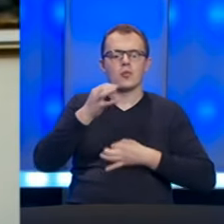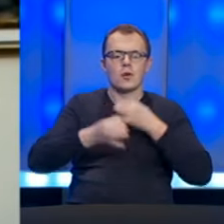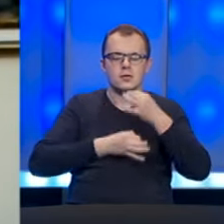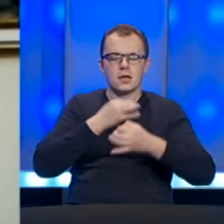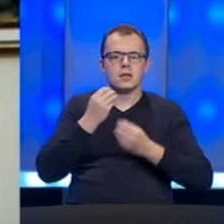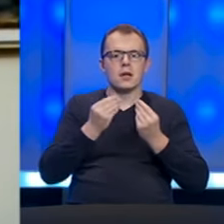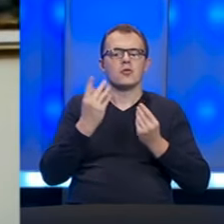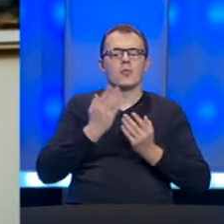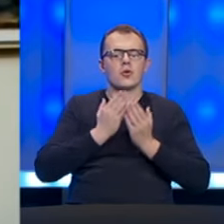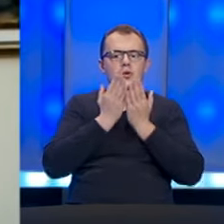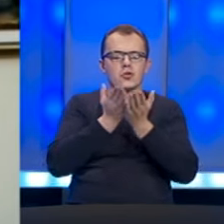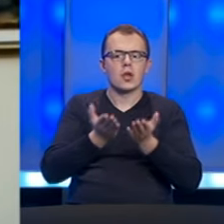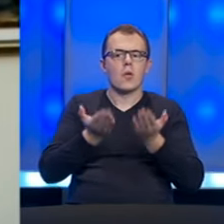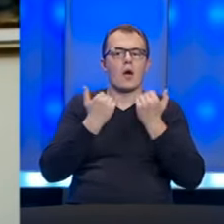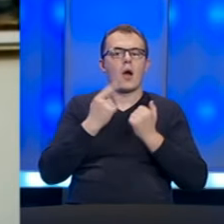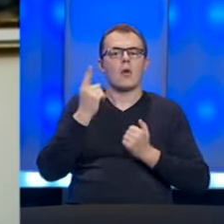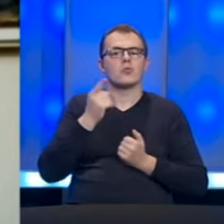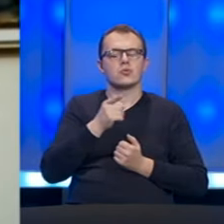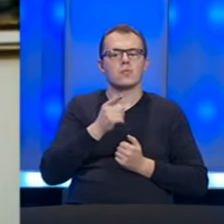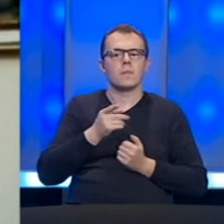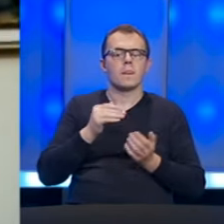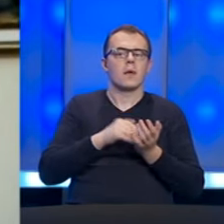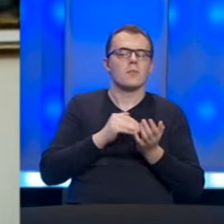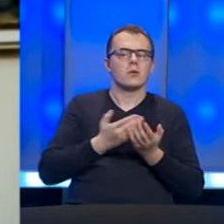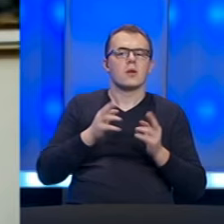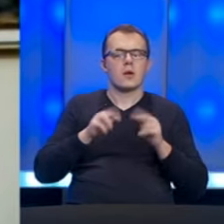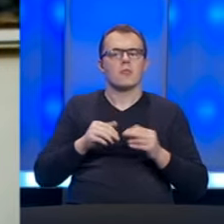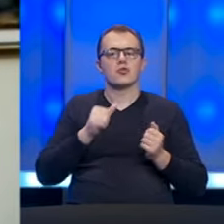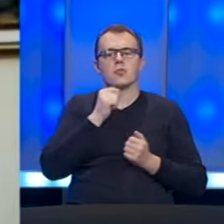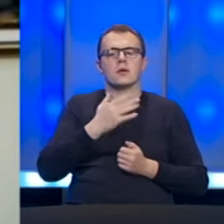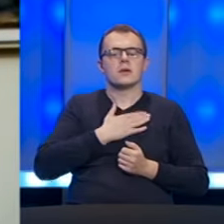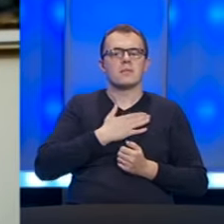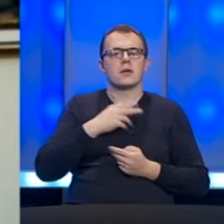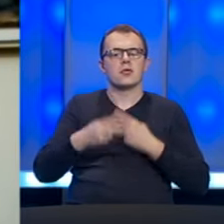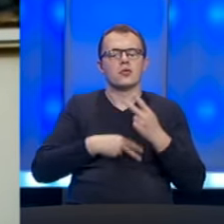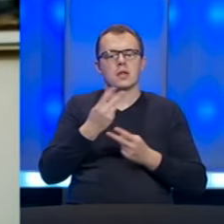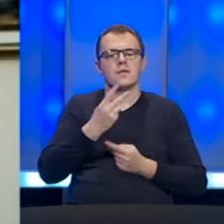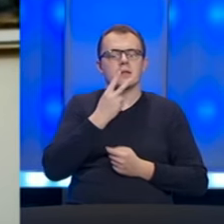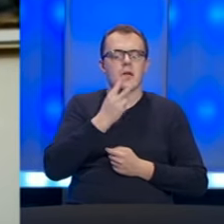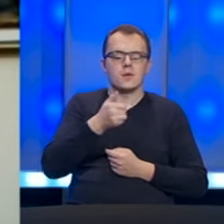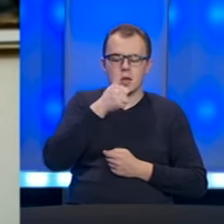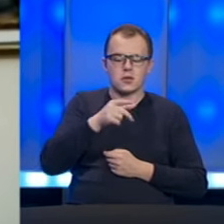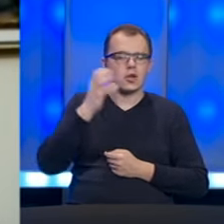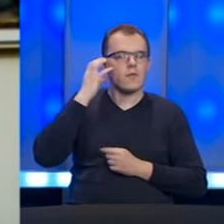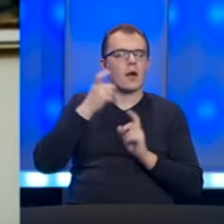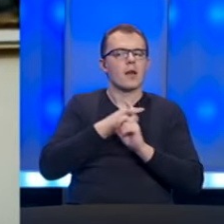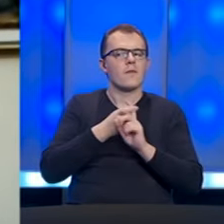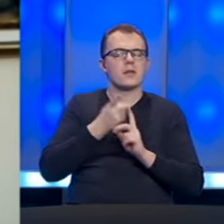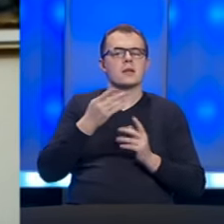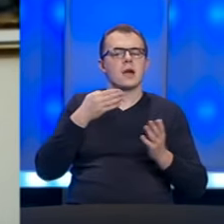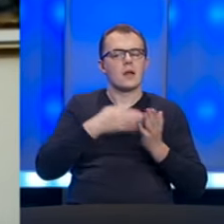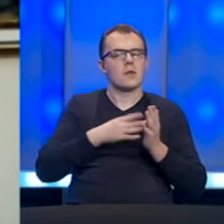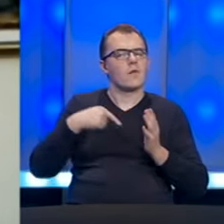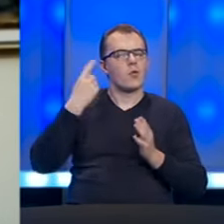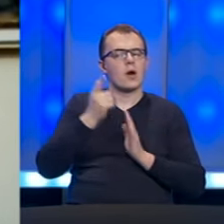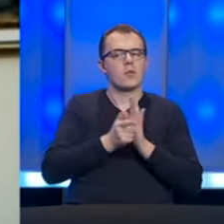da dobro iščitaju, ako su im potrebni, možemo i mi dostaviti da vide šta Vlada Federacije namjerava u